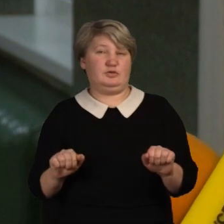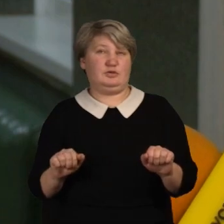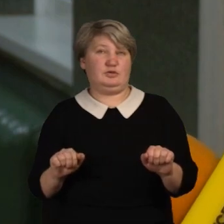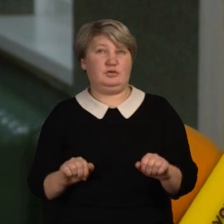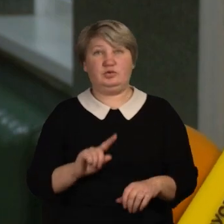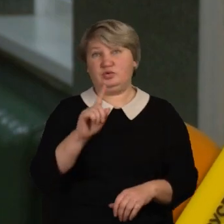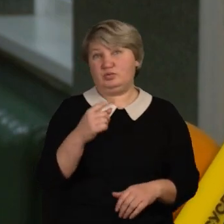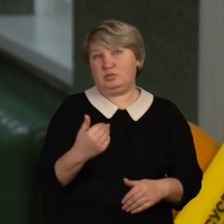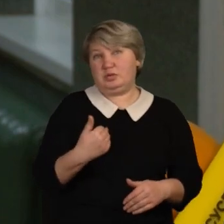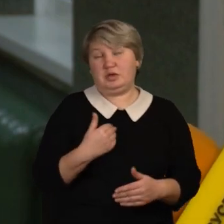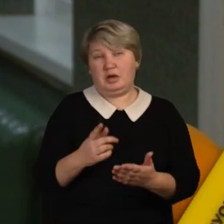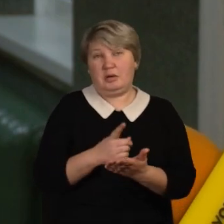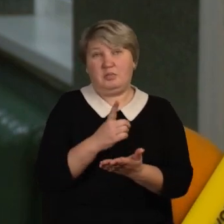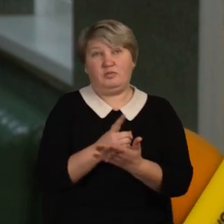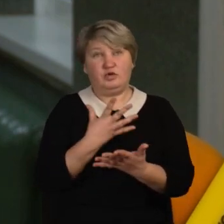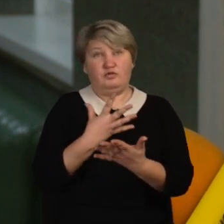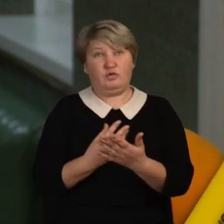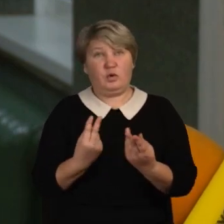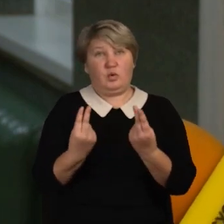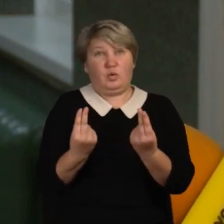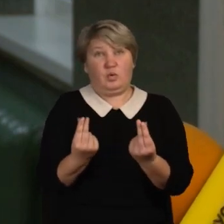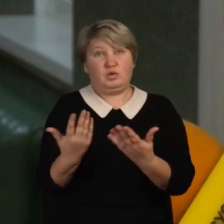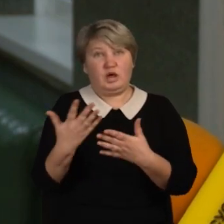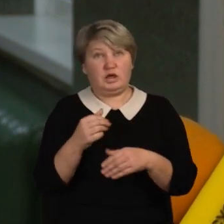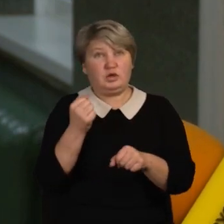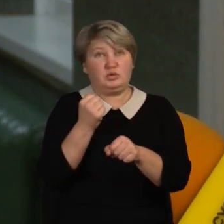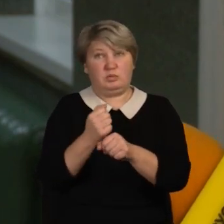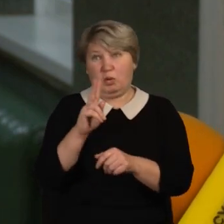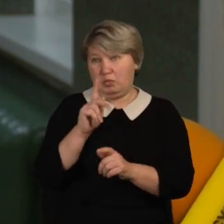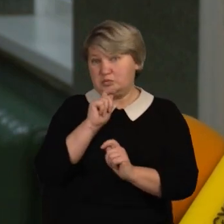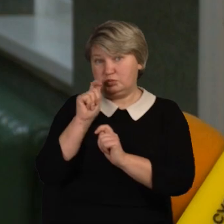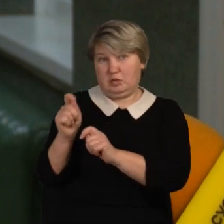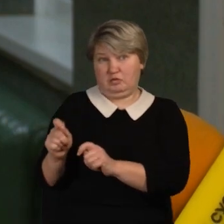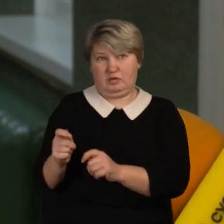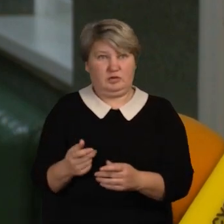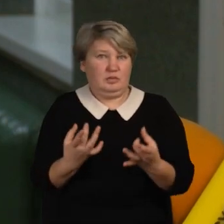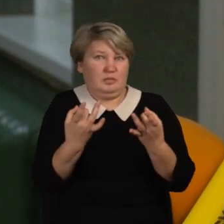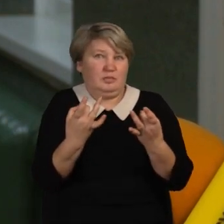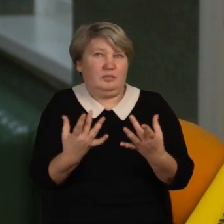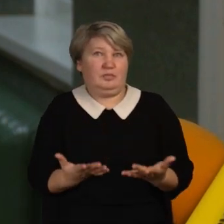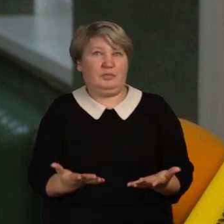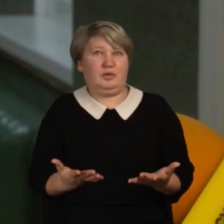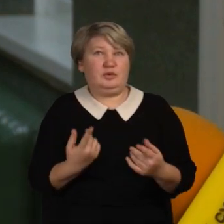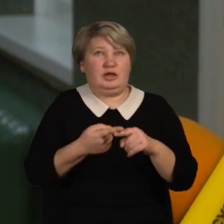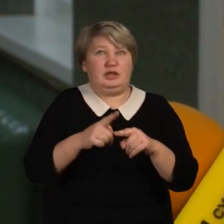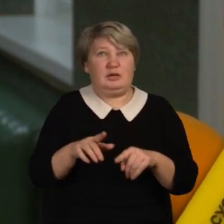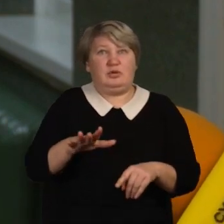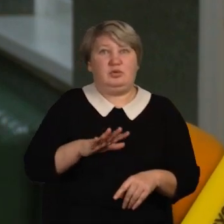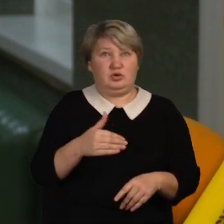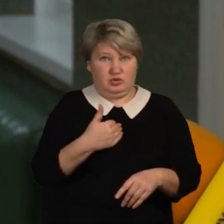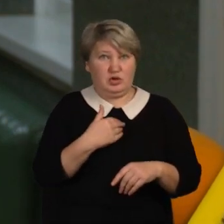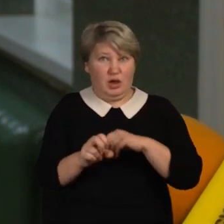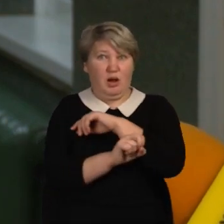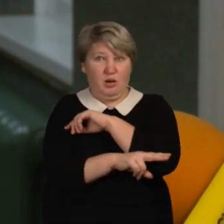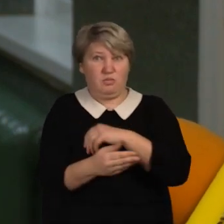Чому я повинна свої кошти, власні, які я зробила, комусь дарувати? Просто це би виявилося, що я буду бомжем, а